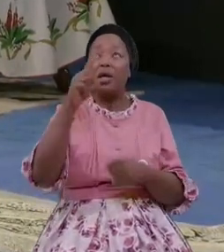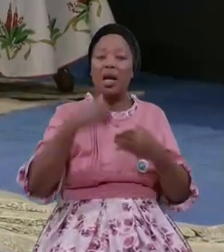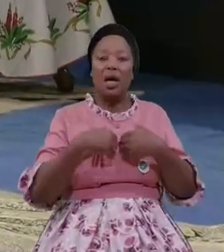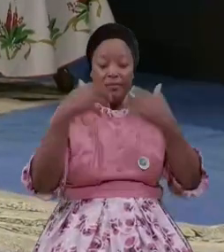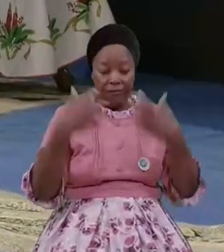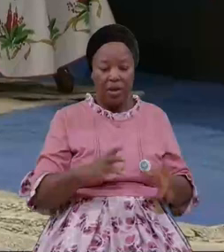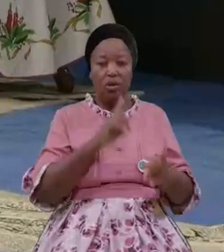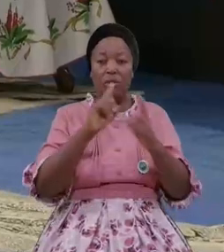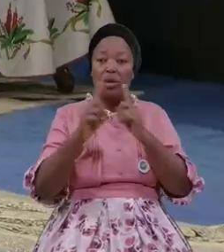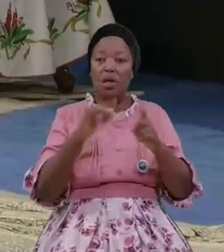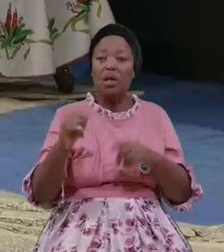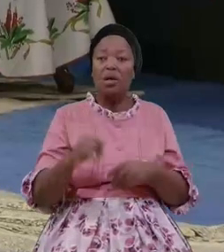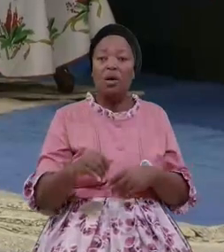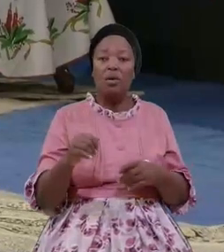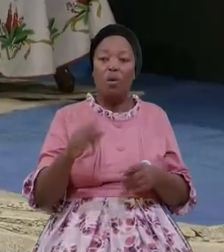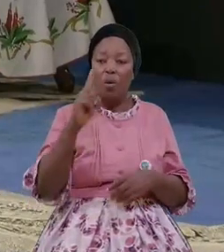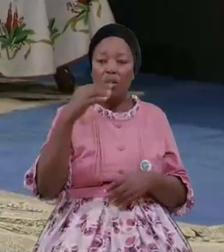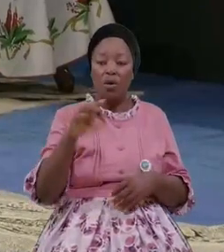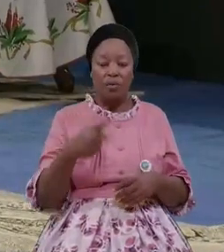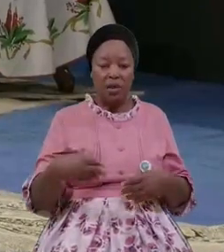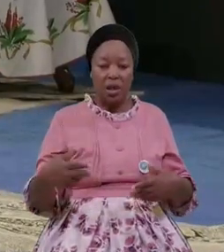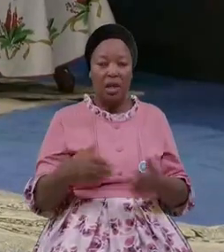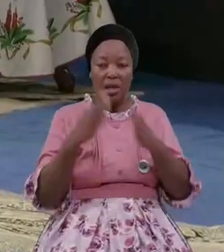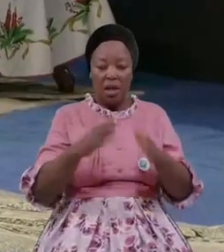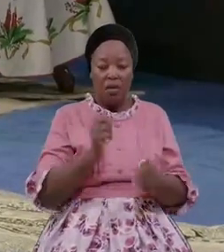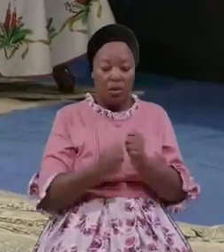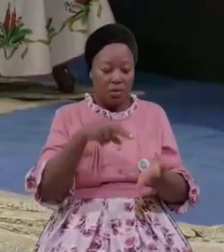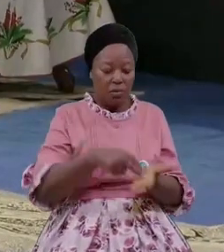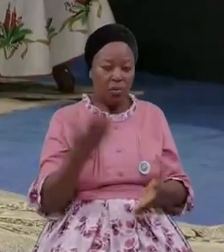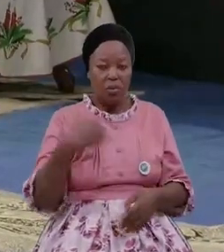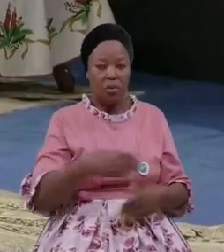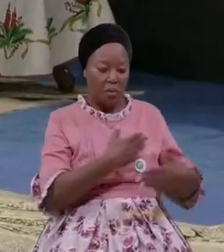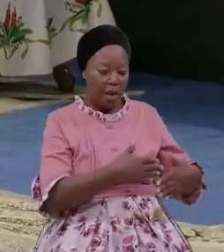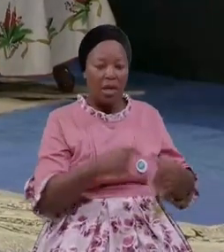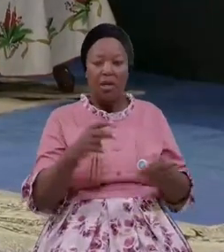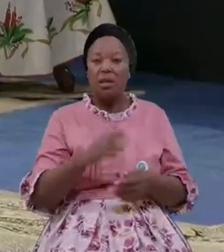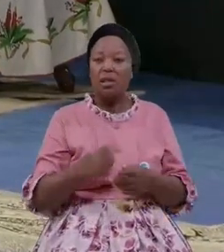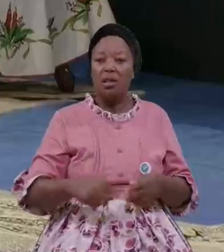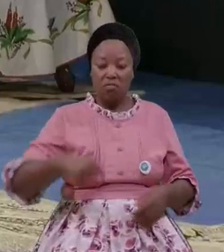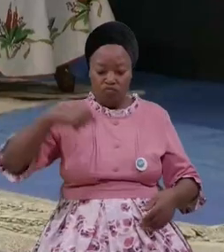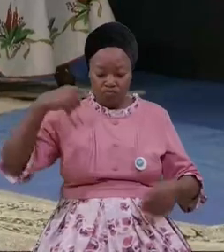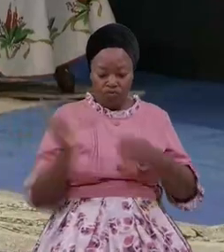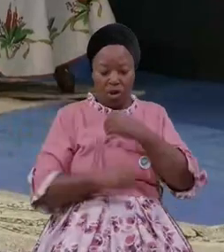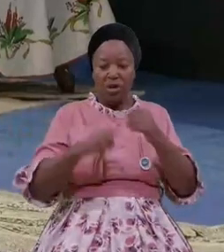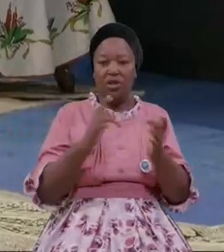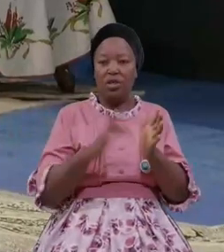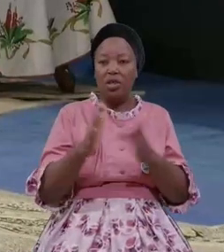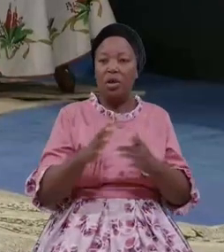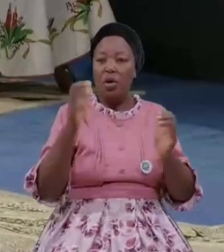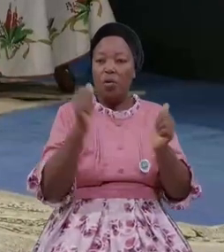à ces mot un desers qui se trouvaient là donna un